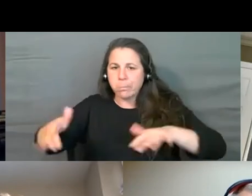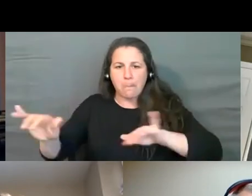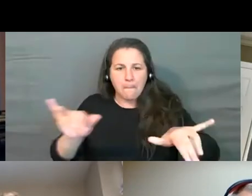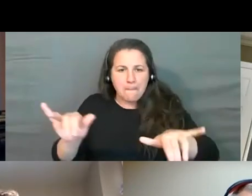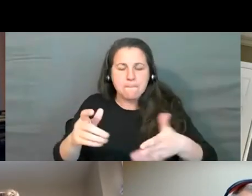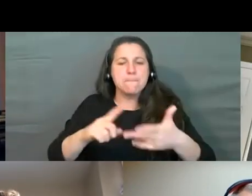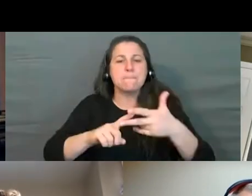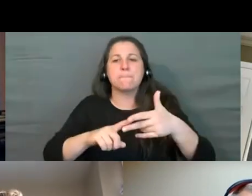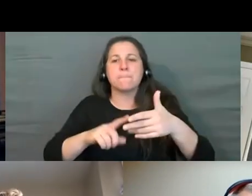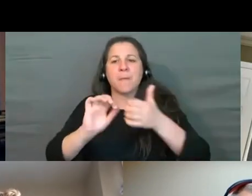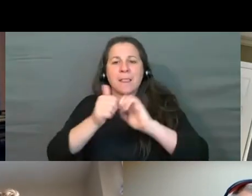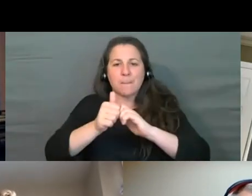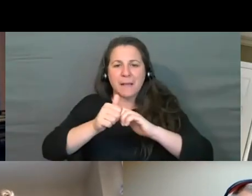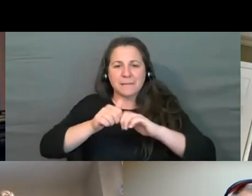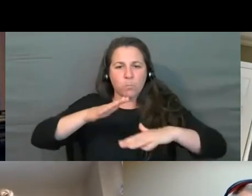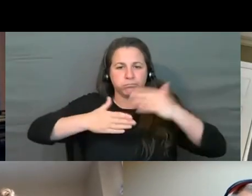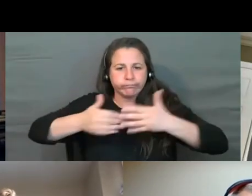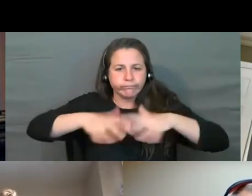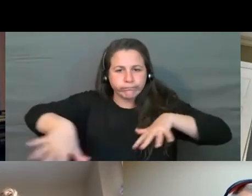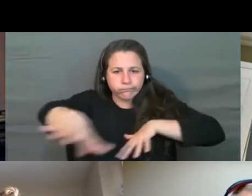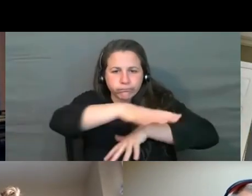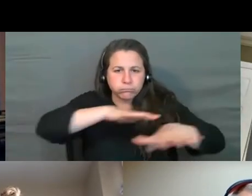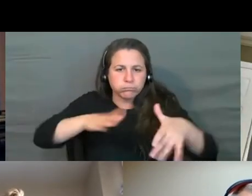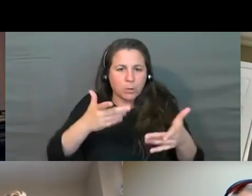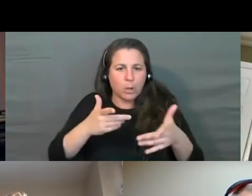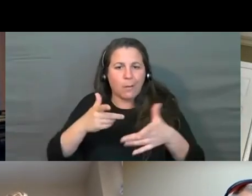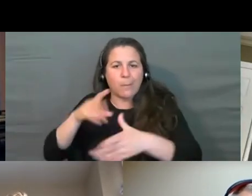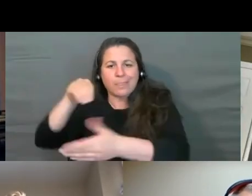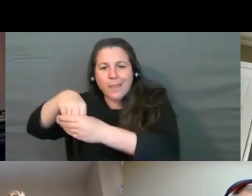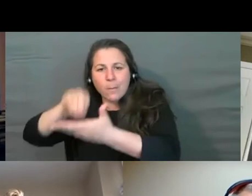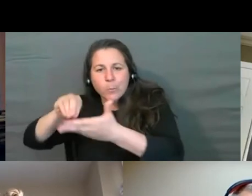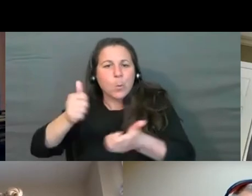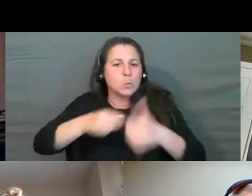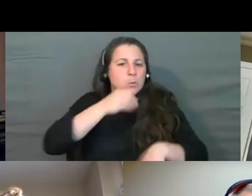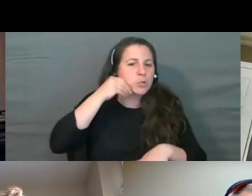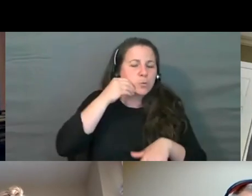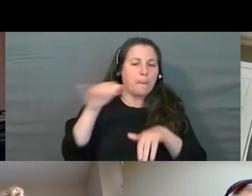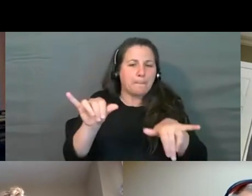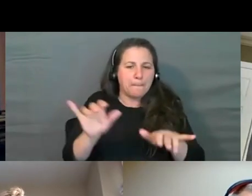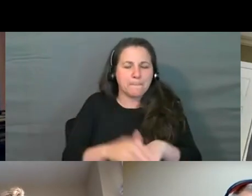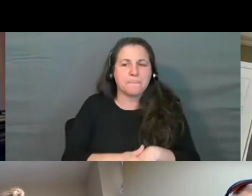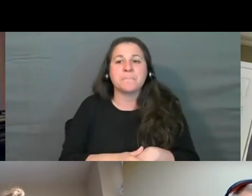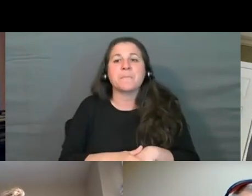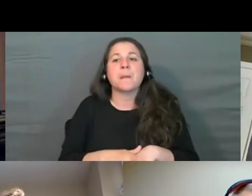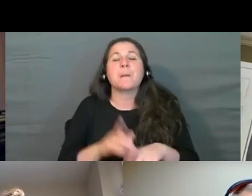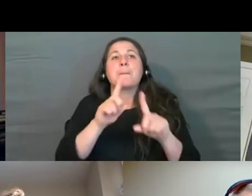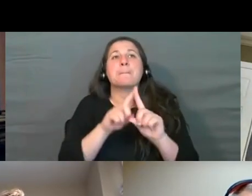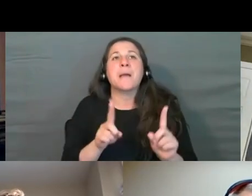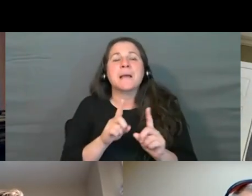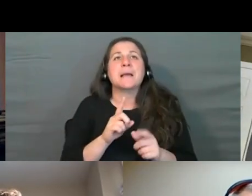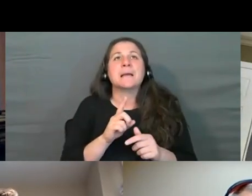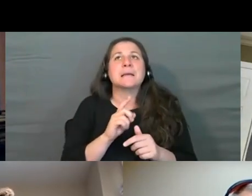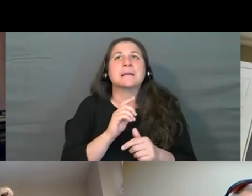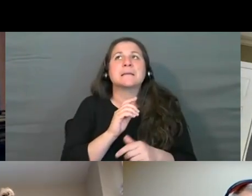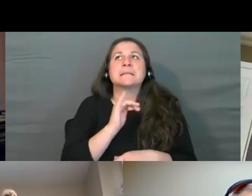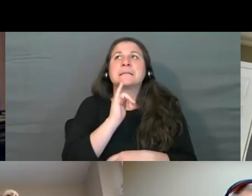toutes les adaptations ergonomiques qui vont être les mêmes qu'elle soit à un endroit ou à l'autre. C'est certain que si le besoin de la personne, par contre, est plus au niveau